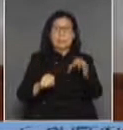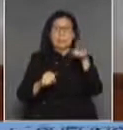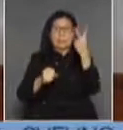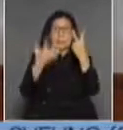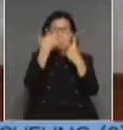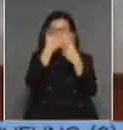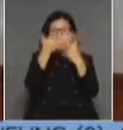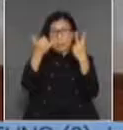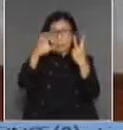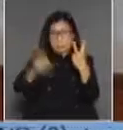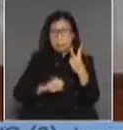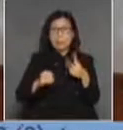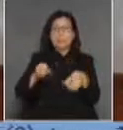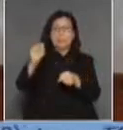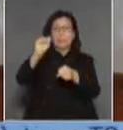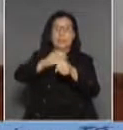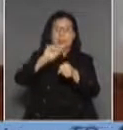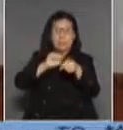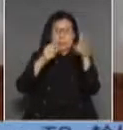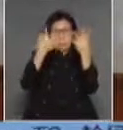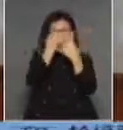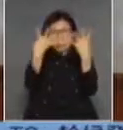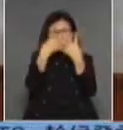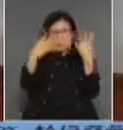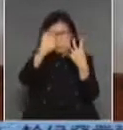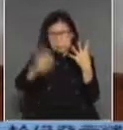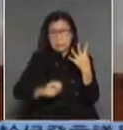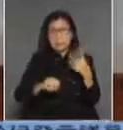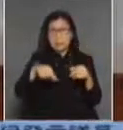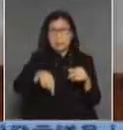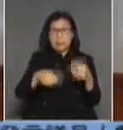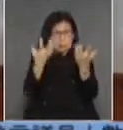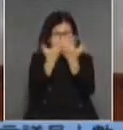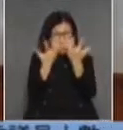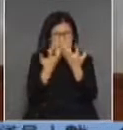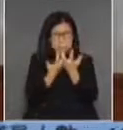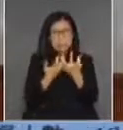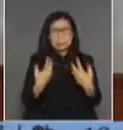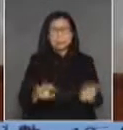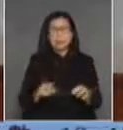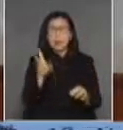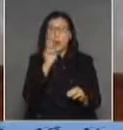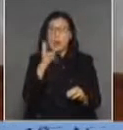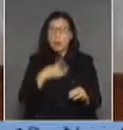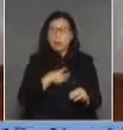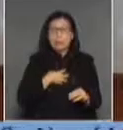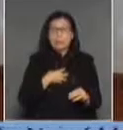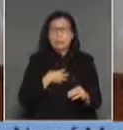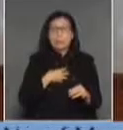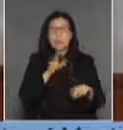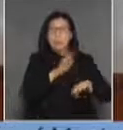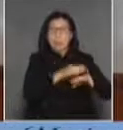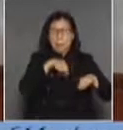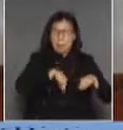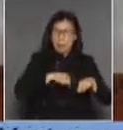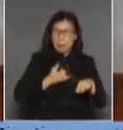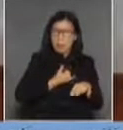26% 和 44%。 我對這些數字感到很大的隱憂。